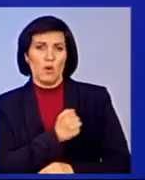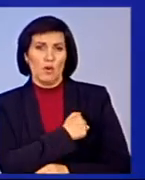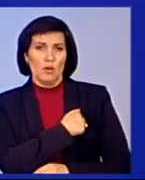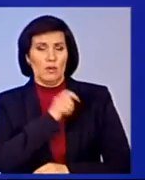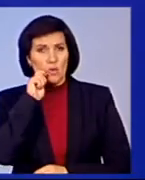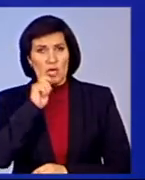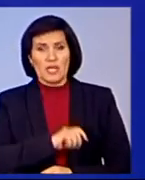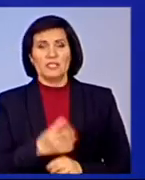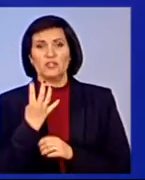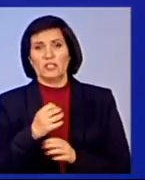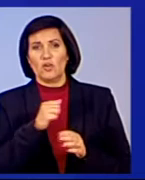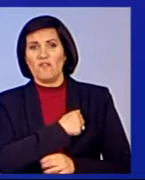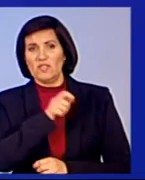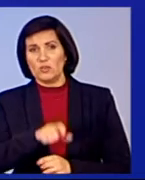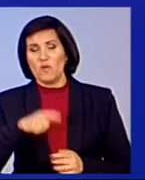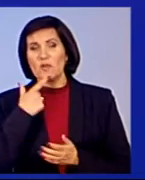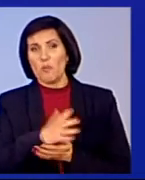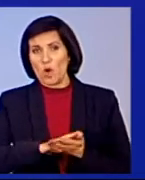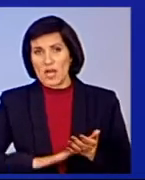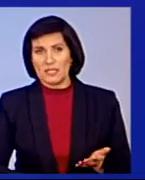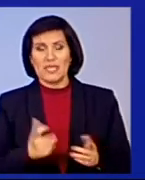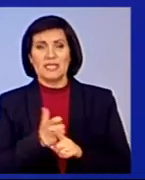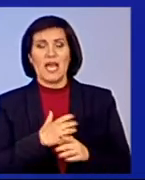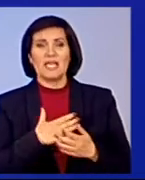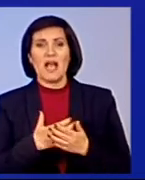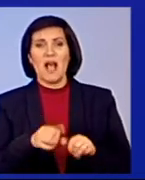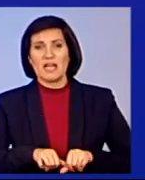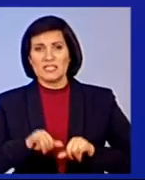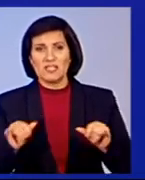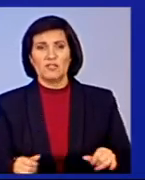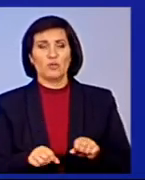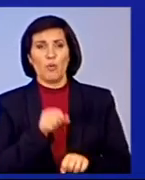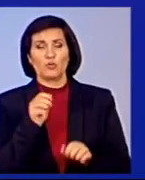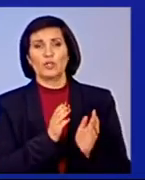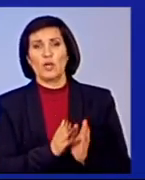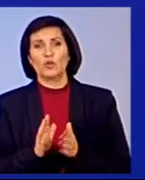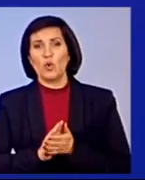сил України. Четверо військових зазнали поранень. Найактивніше бойовики порушували домовленості про